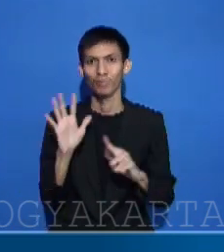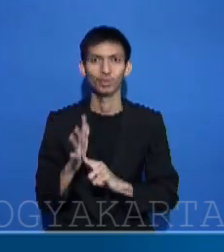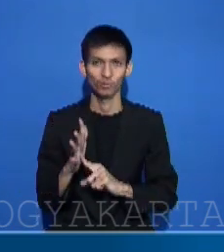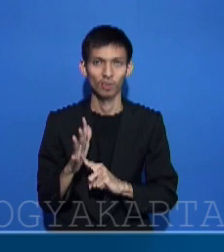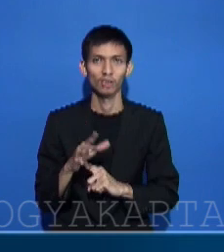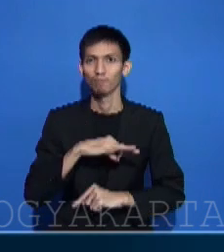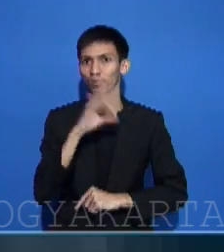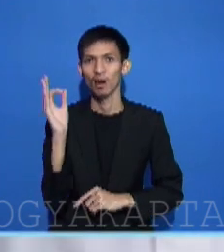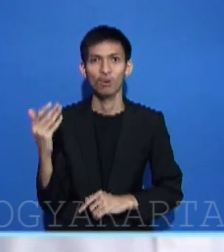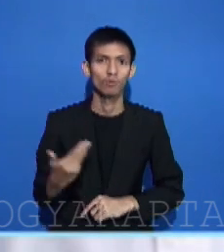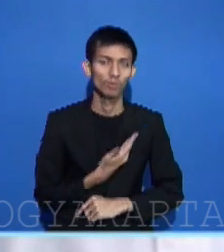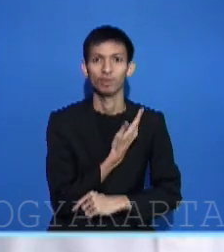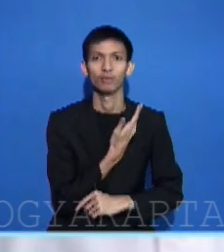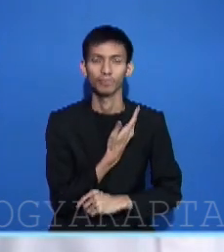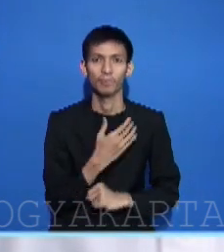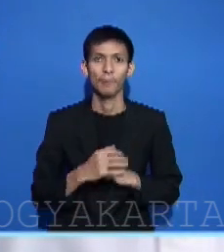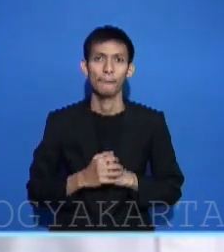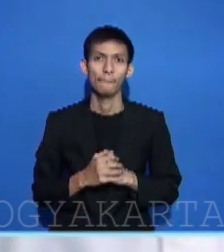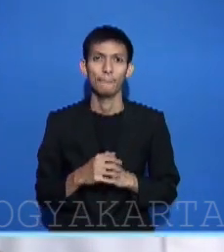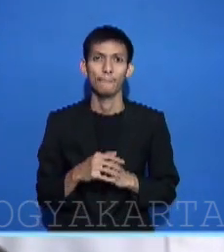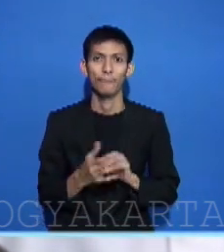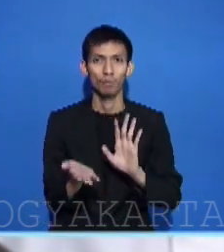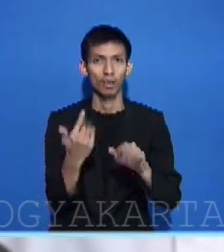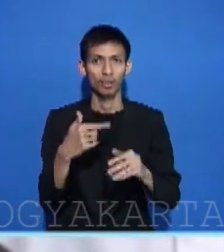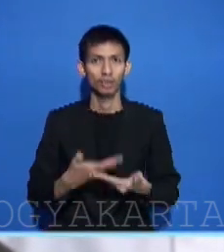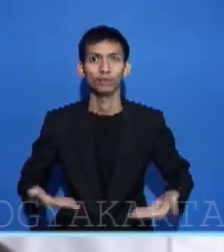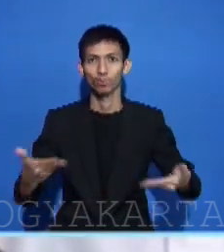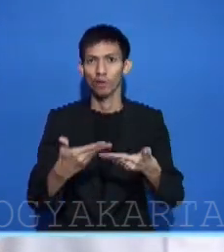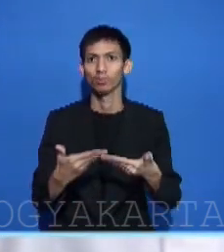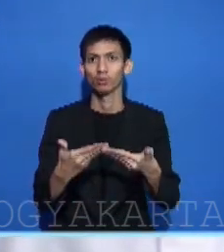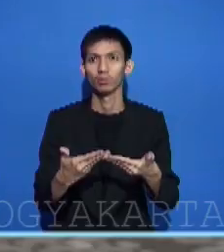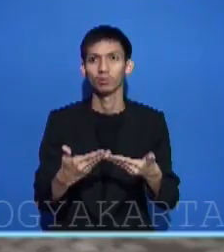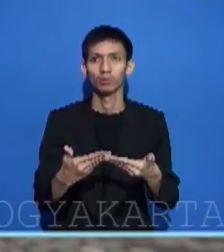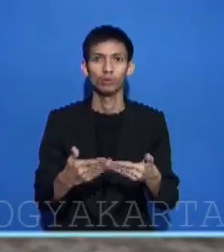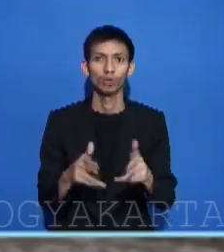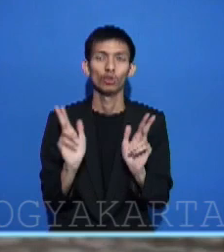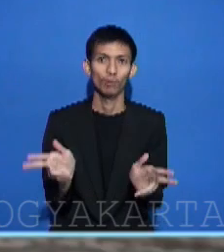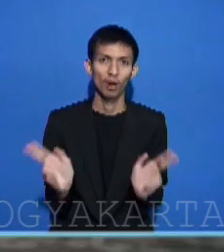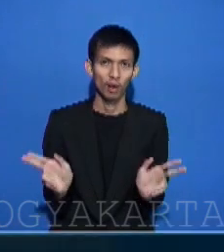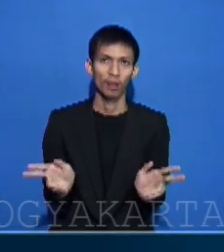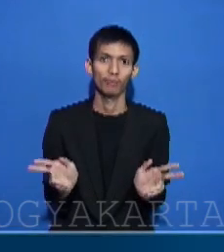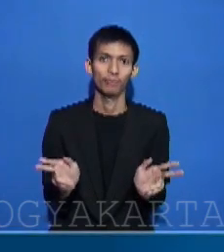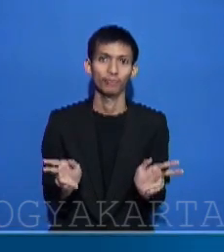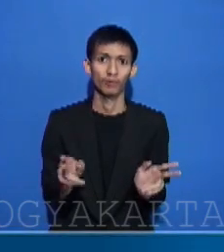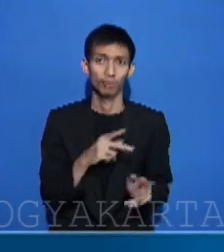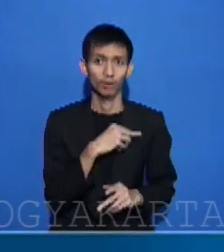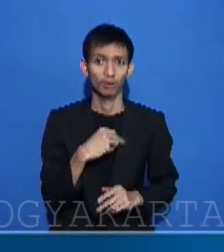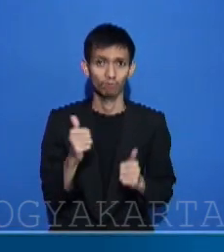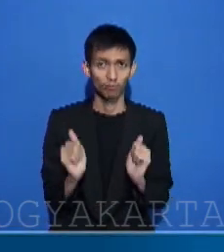di pihak mahasiswa dan semuanya kembali dengan situasi yang normal. Jadi kami